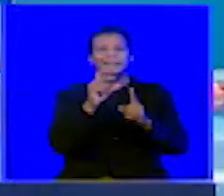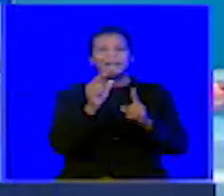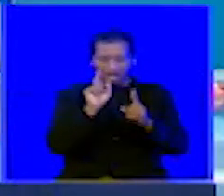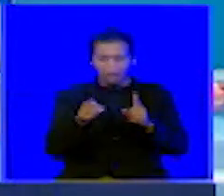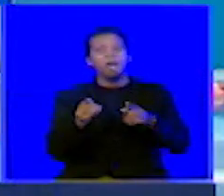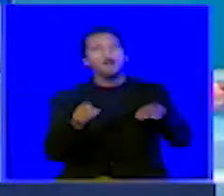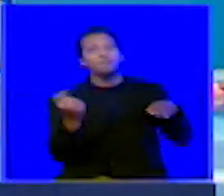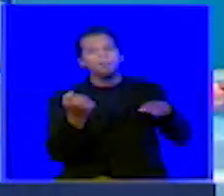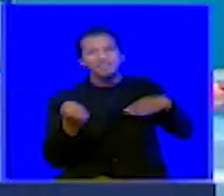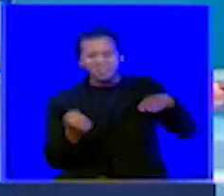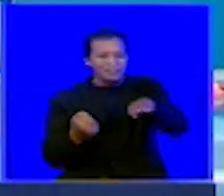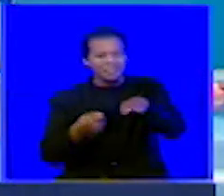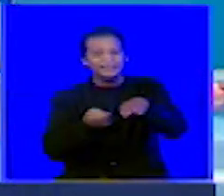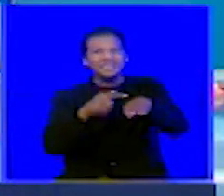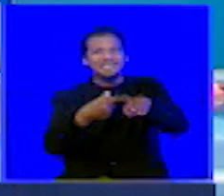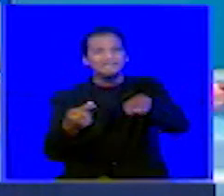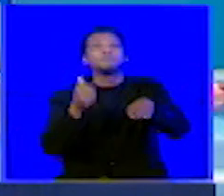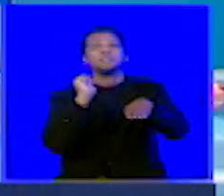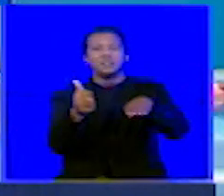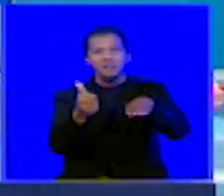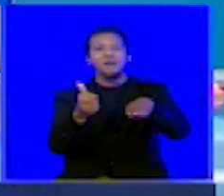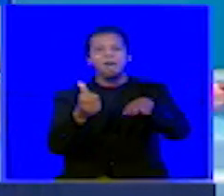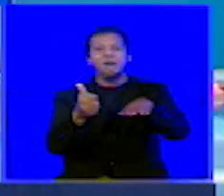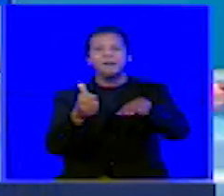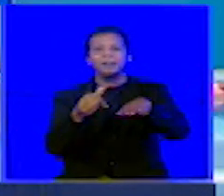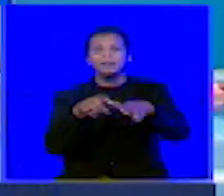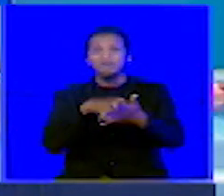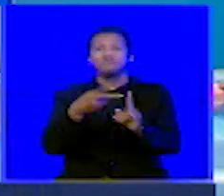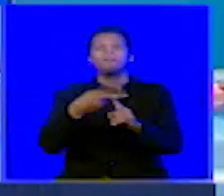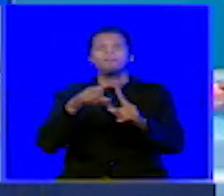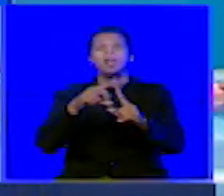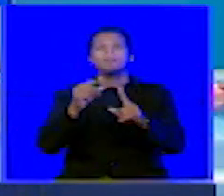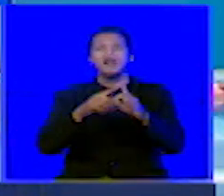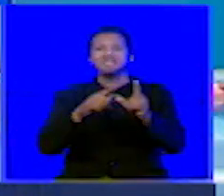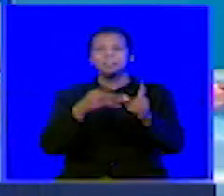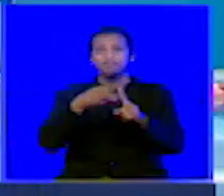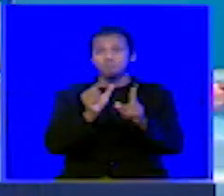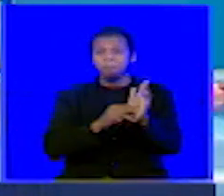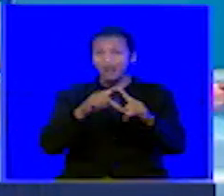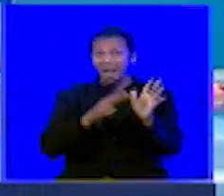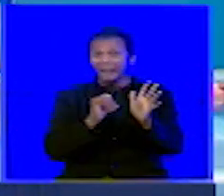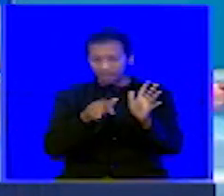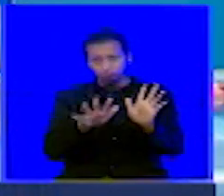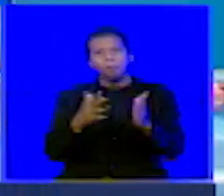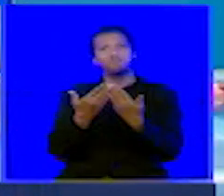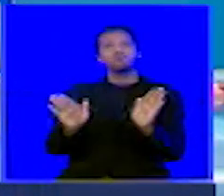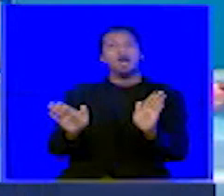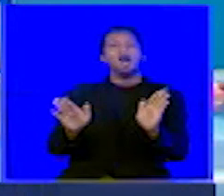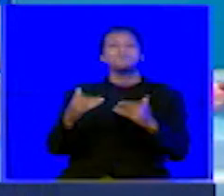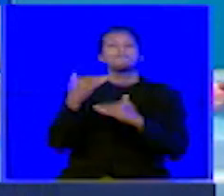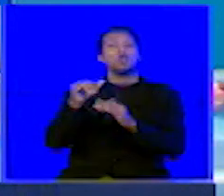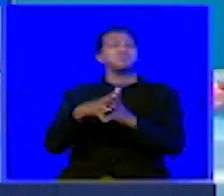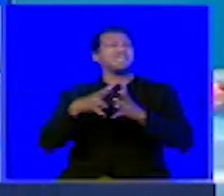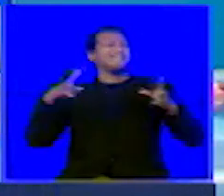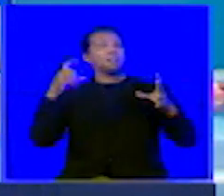penyebaran COVID-19. Layanan yang dikelola Bumami Farmasi dibuka di salah satu mal terbesar di Jalan Tajur, Kota Bogor, Jawa Barat.